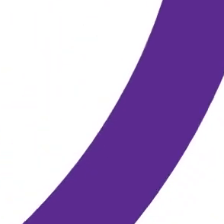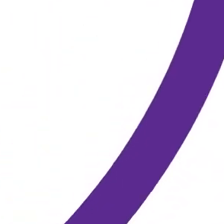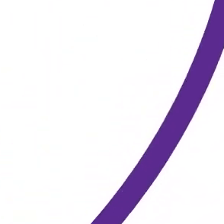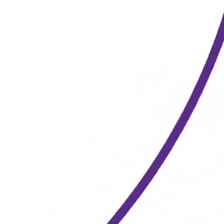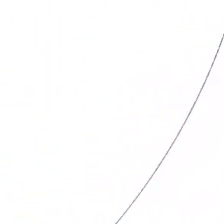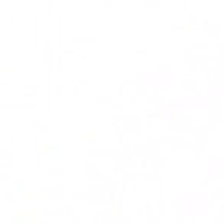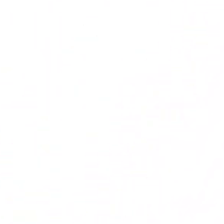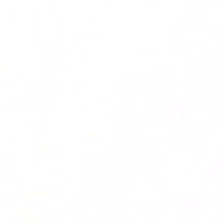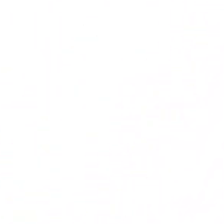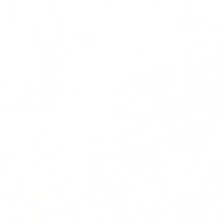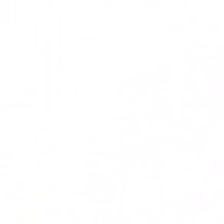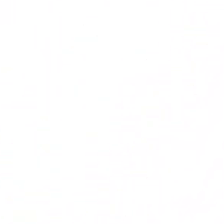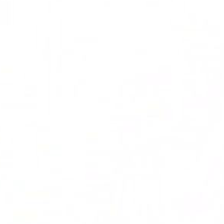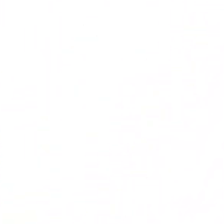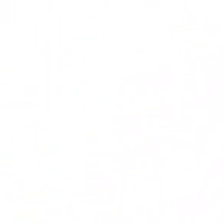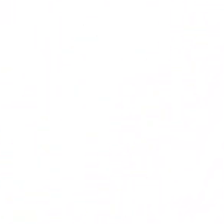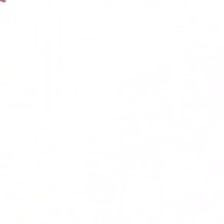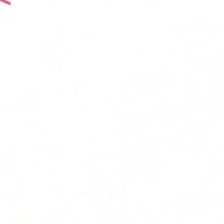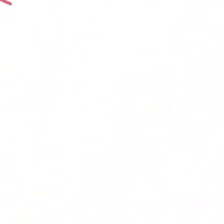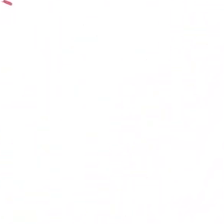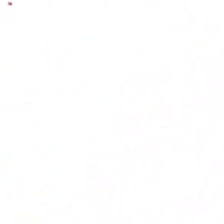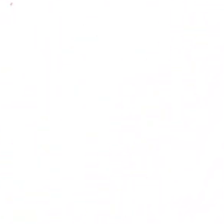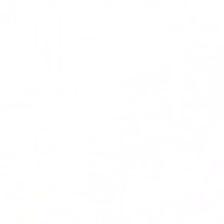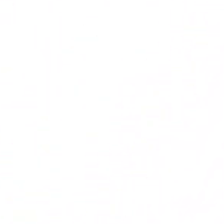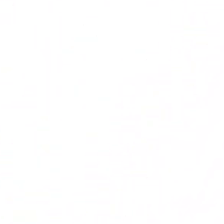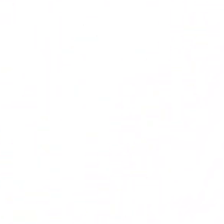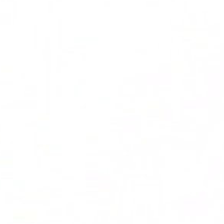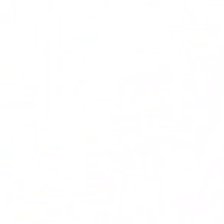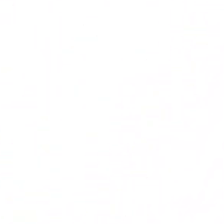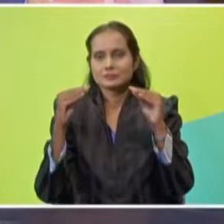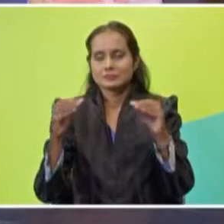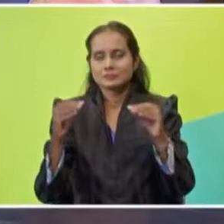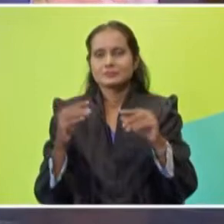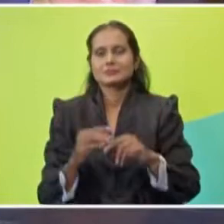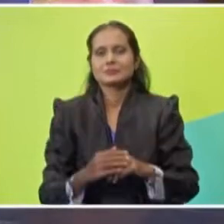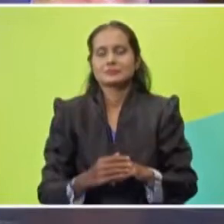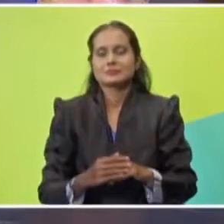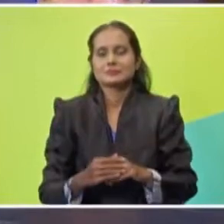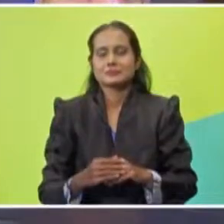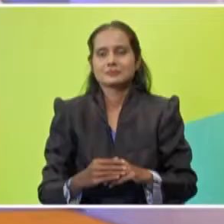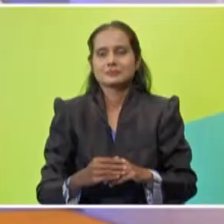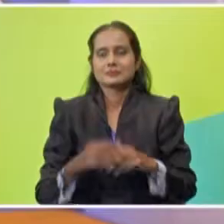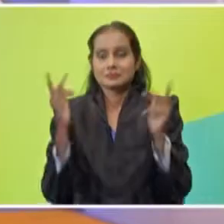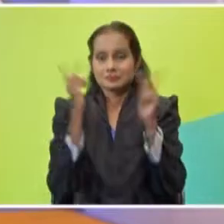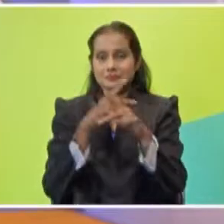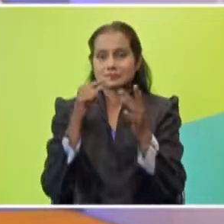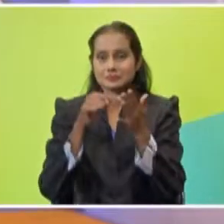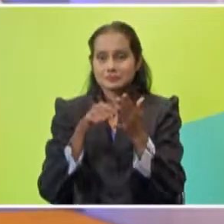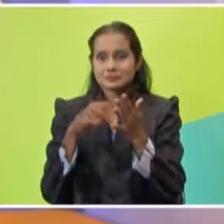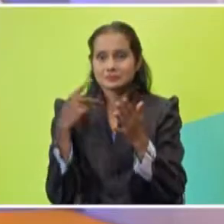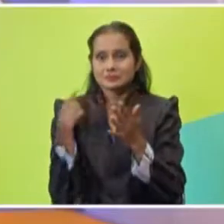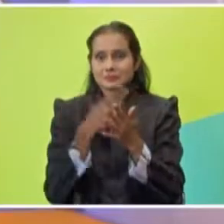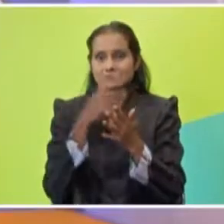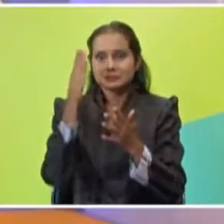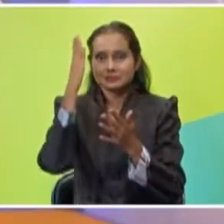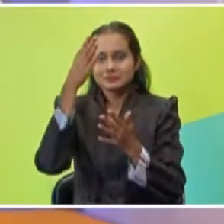Hai Sidik TV GPM untuk kali ini kita akan membuka soalan